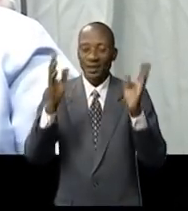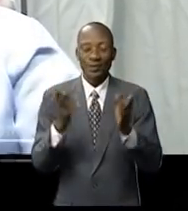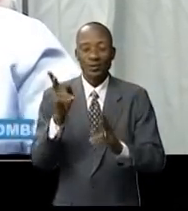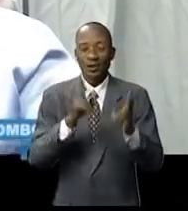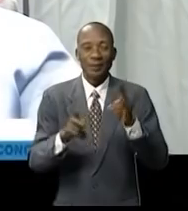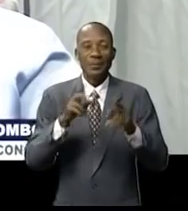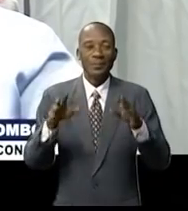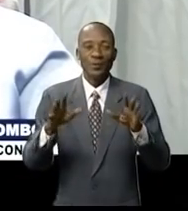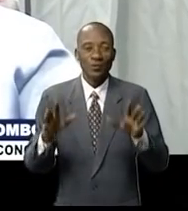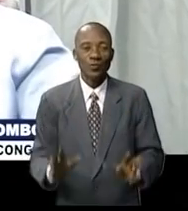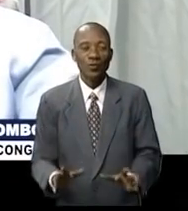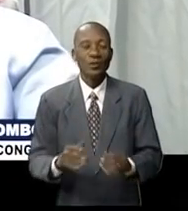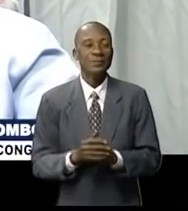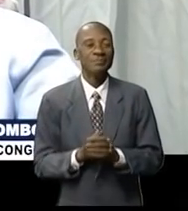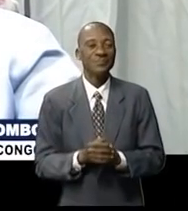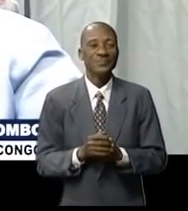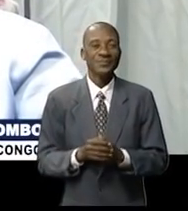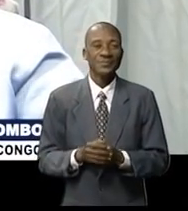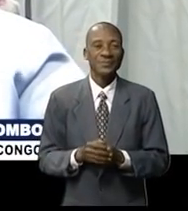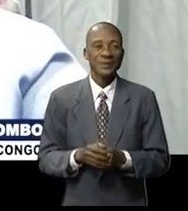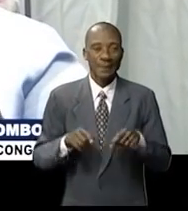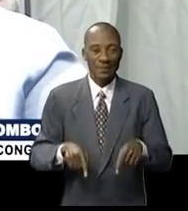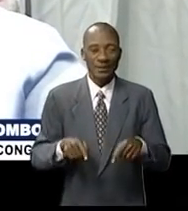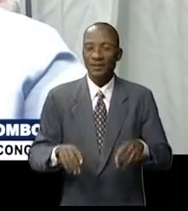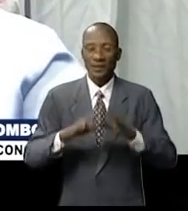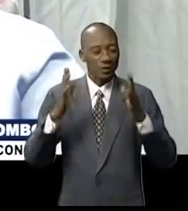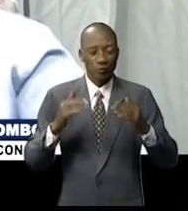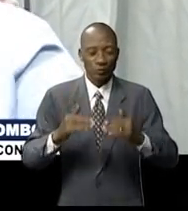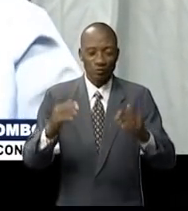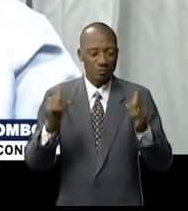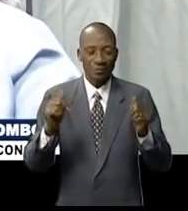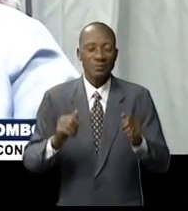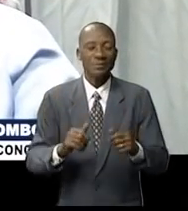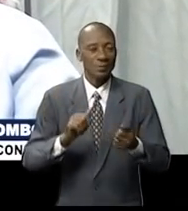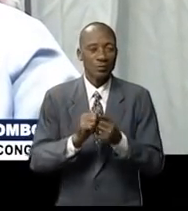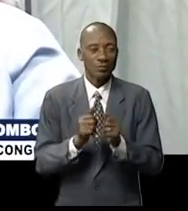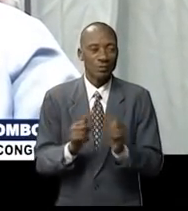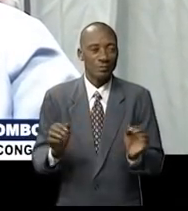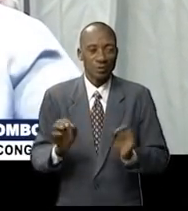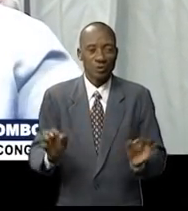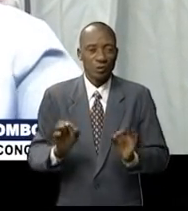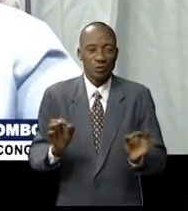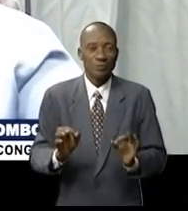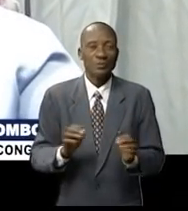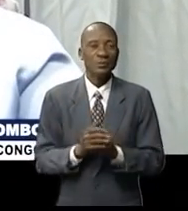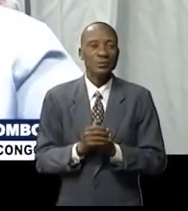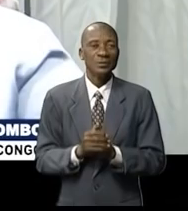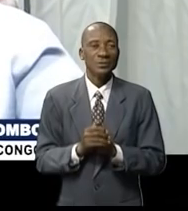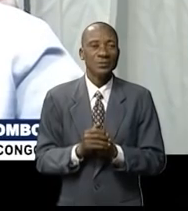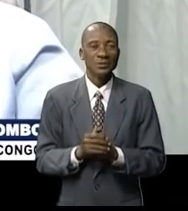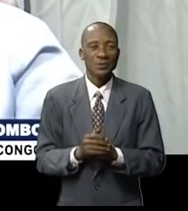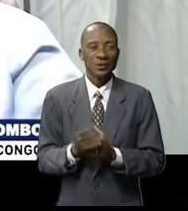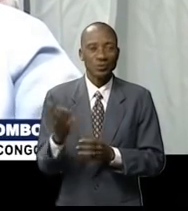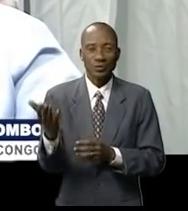Mais sinon, tout va bien. Il n'y a aucun problème et vraiment, je demande instamment à tous